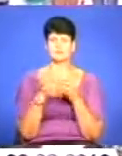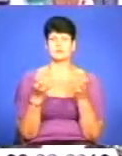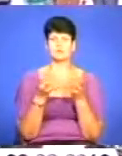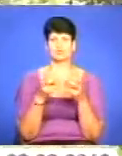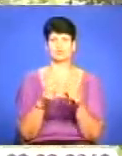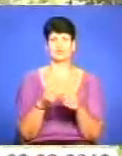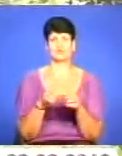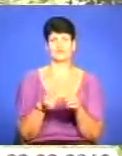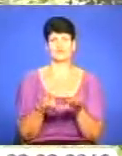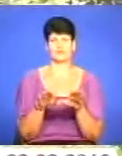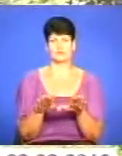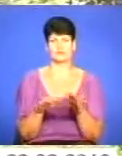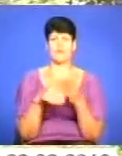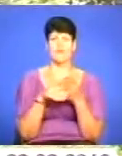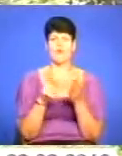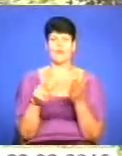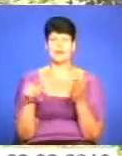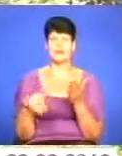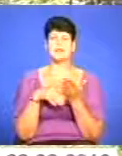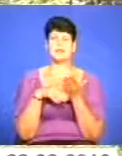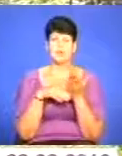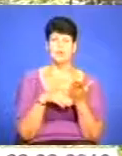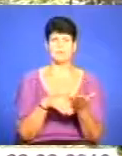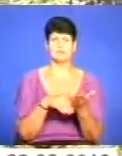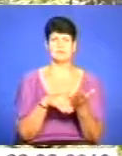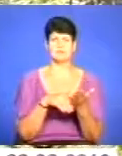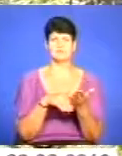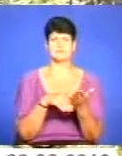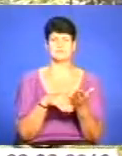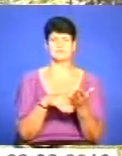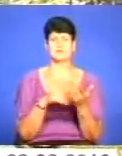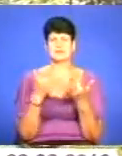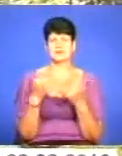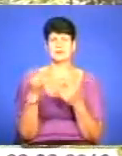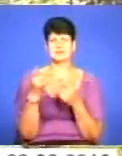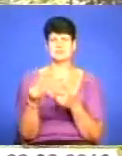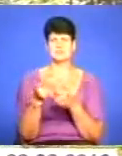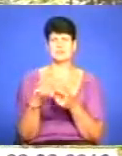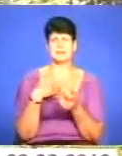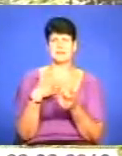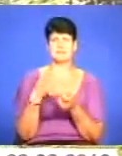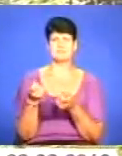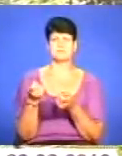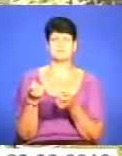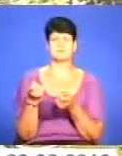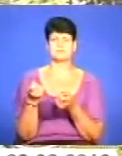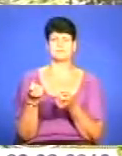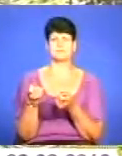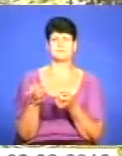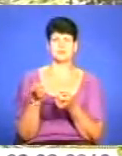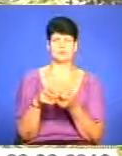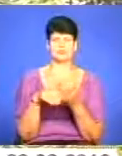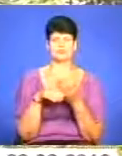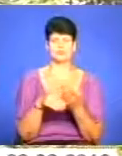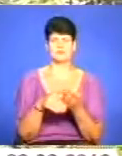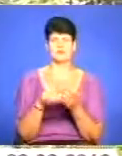вирішення. Волонтери допомагають. Той же Василь Конько, декілька разів з Тернополя нам приходили і допомога, і